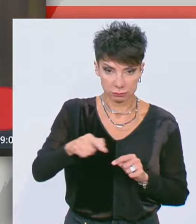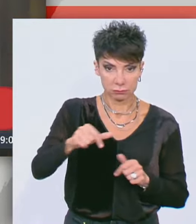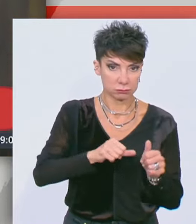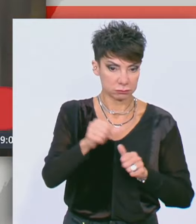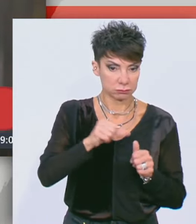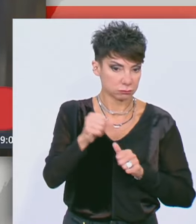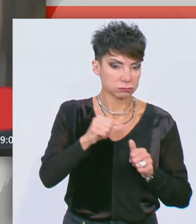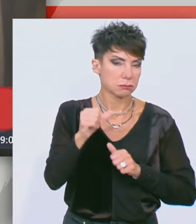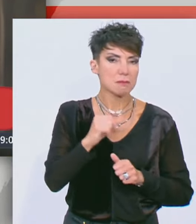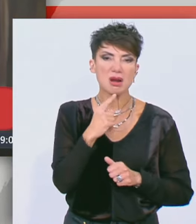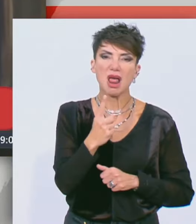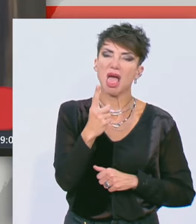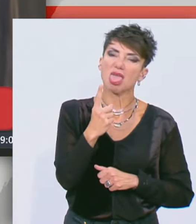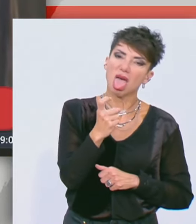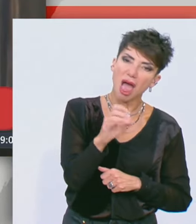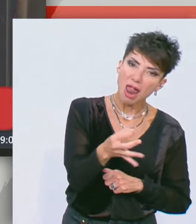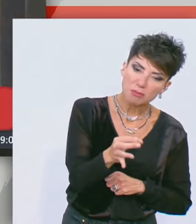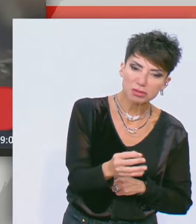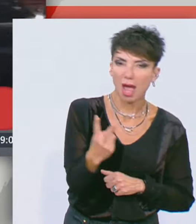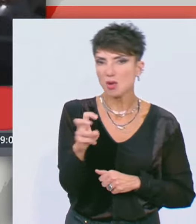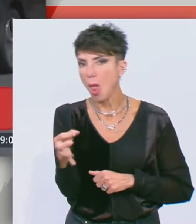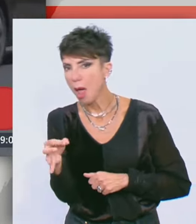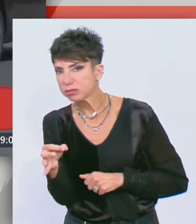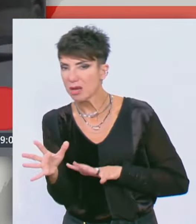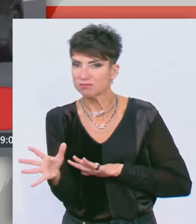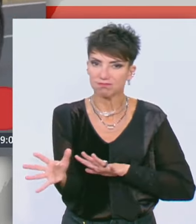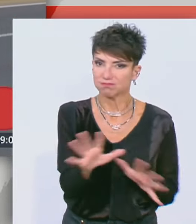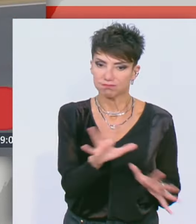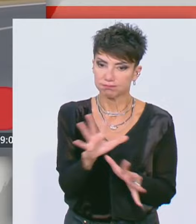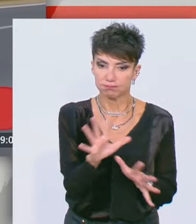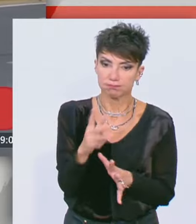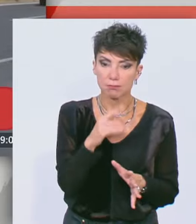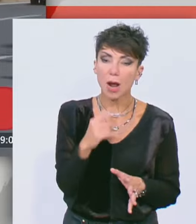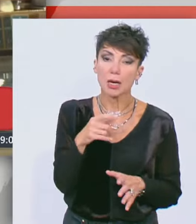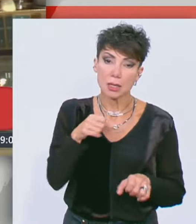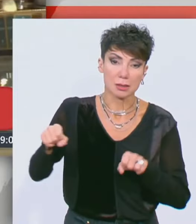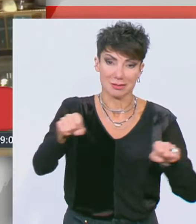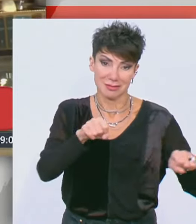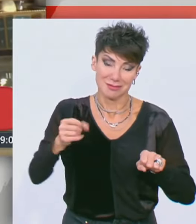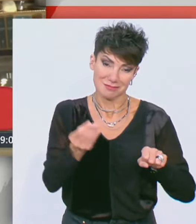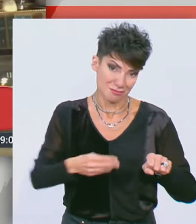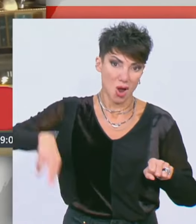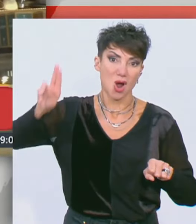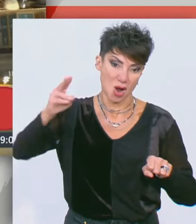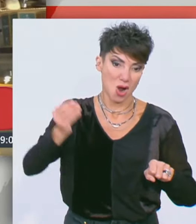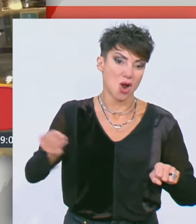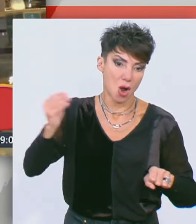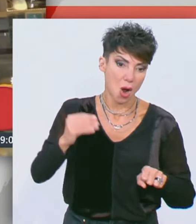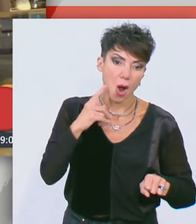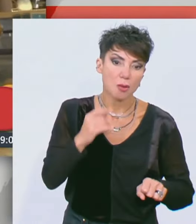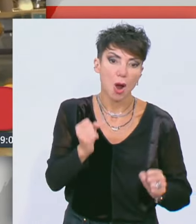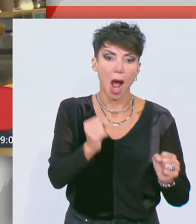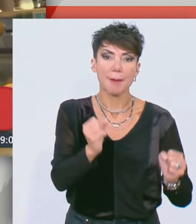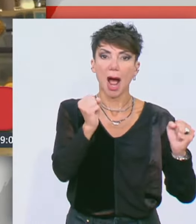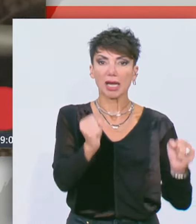στη λιανική τιμή του καφέ. Μάλιστα, όπως λένε στον Α, η αύξηση θα είναι μεγαλύτερη στο delivery. Λογικά πάει και ο καθεστώς ανέβει